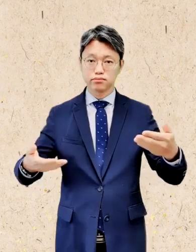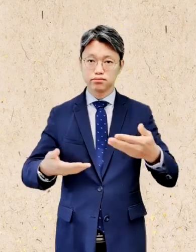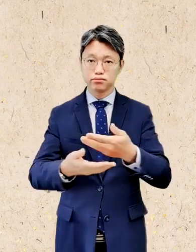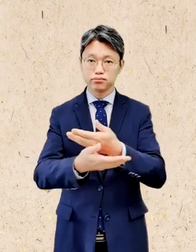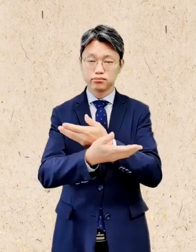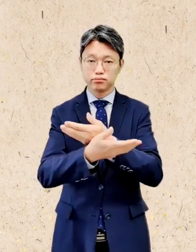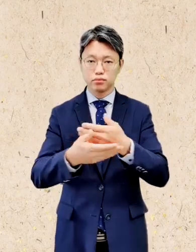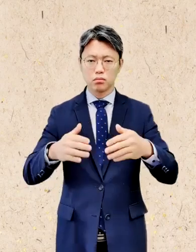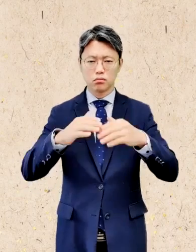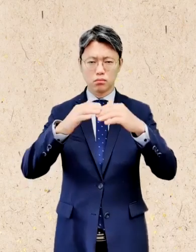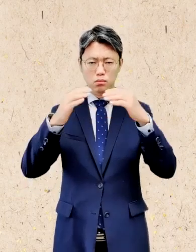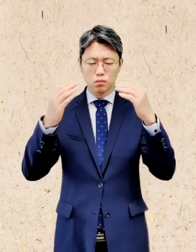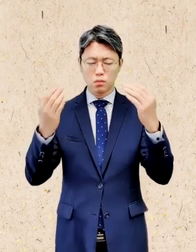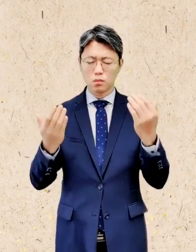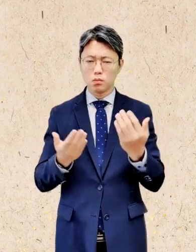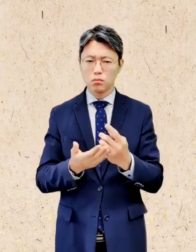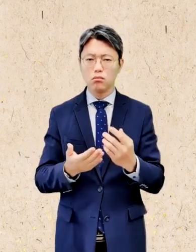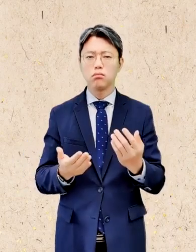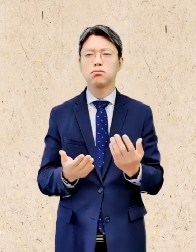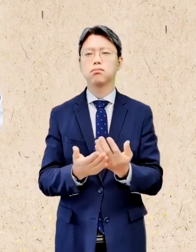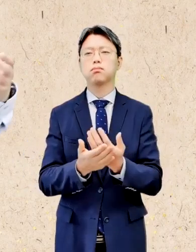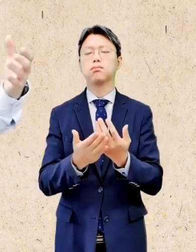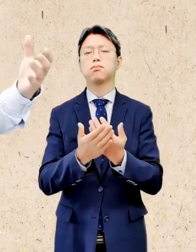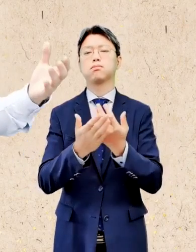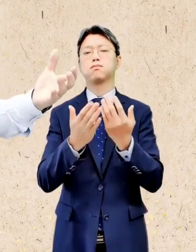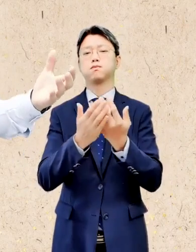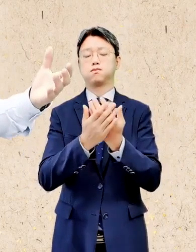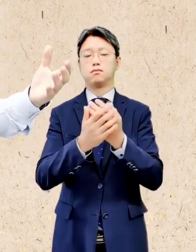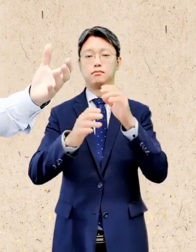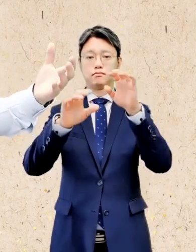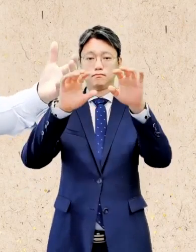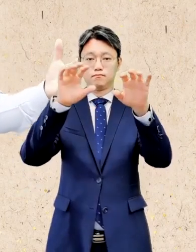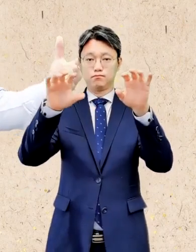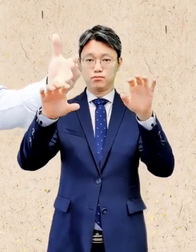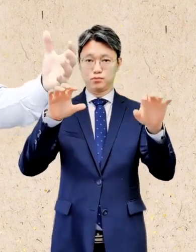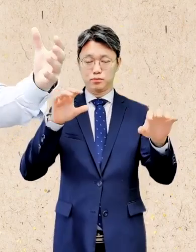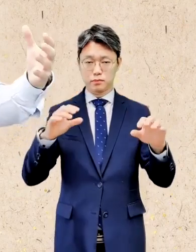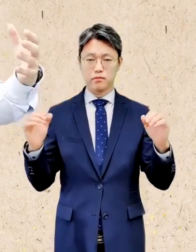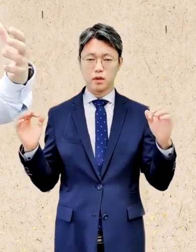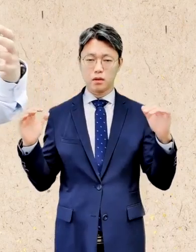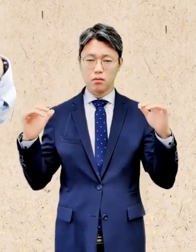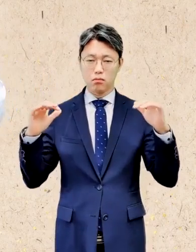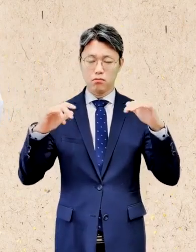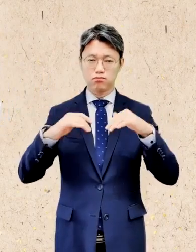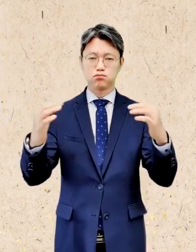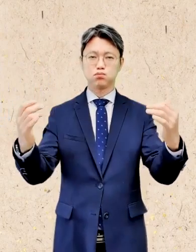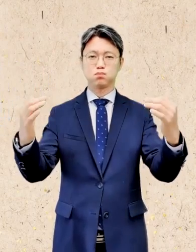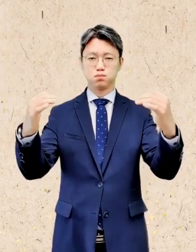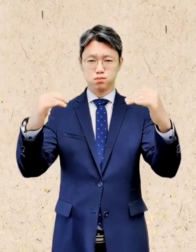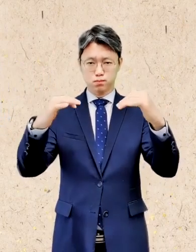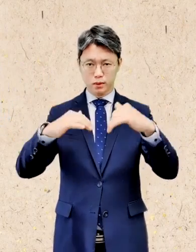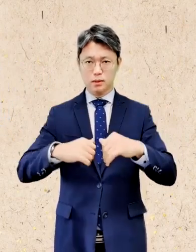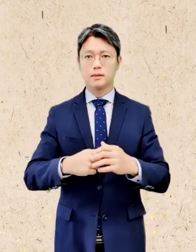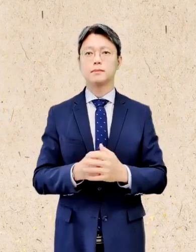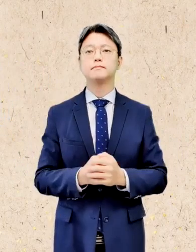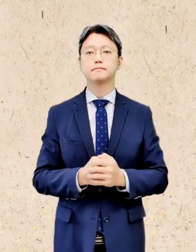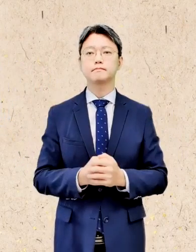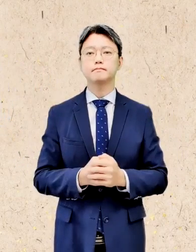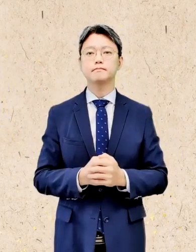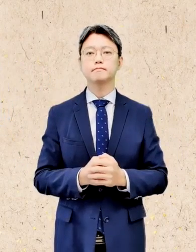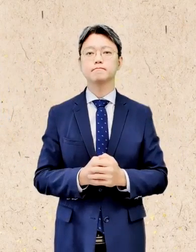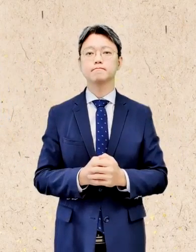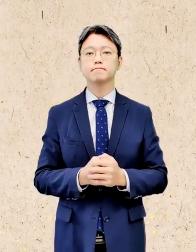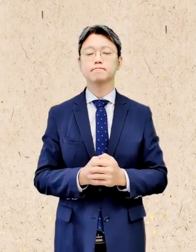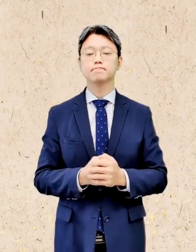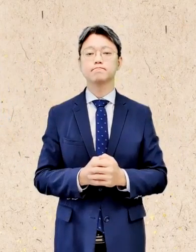발달한 도시가 되었으며 다양한 계층과 지역에서 수많은 사람들이 몰려들었습니다.